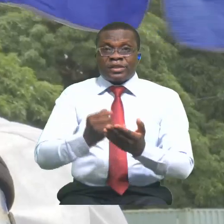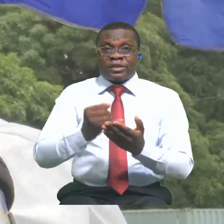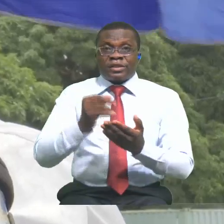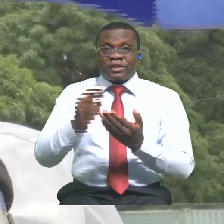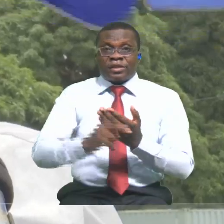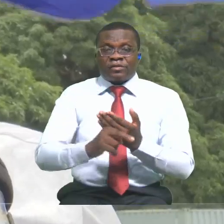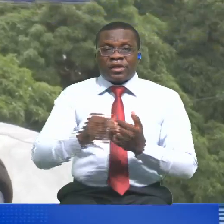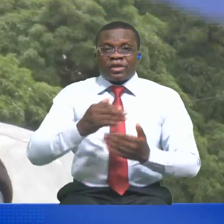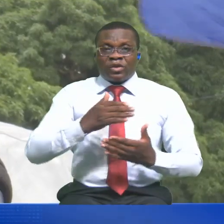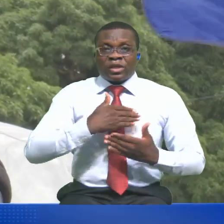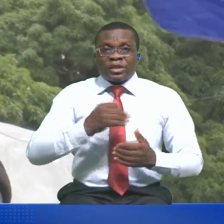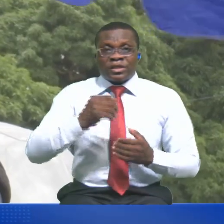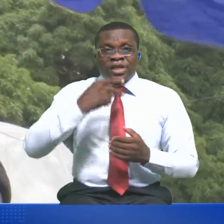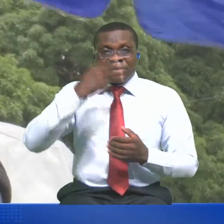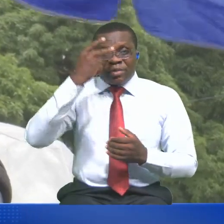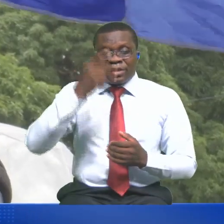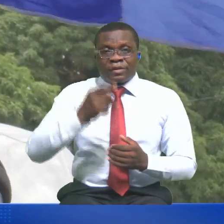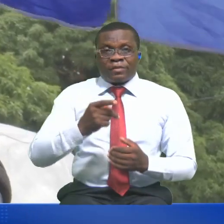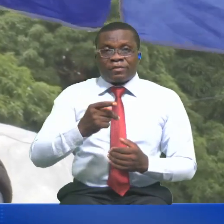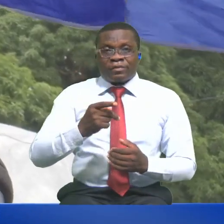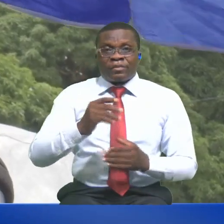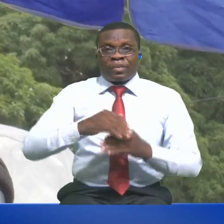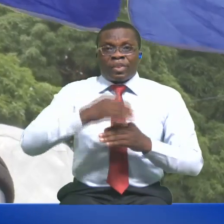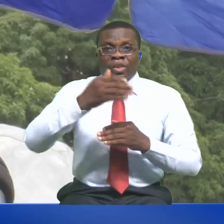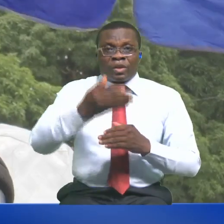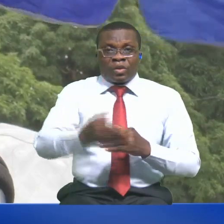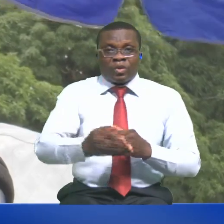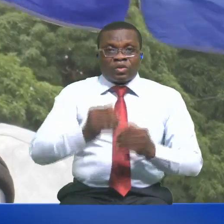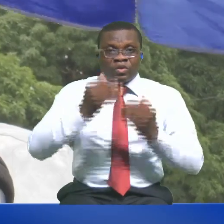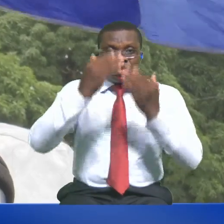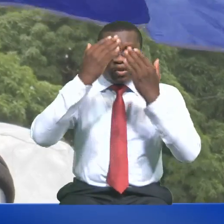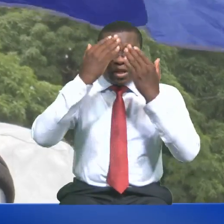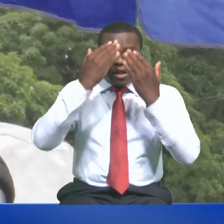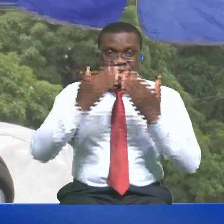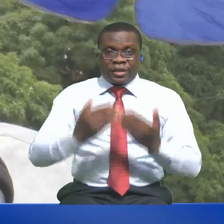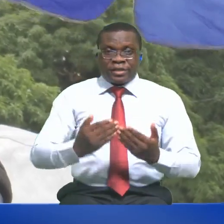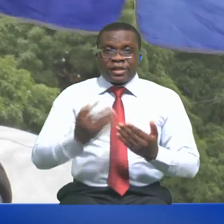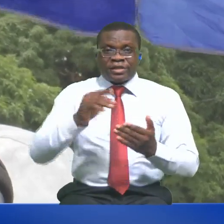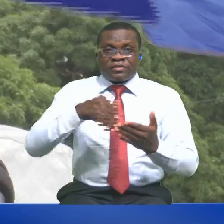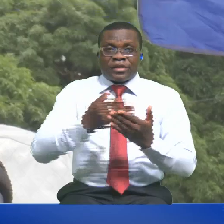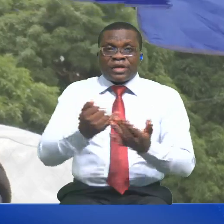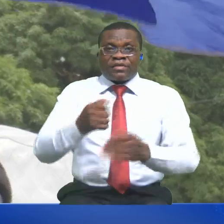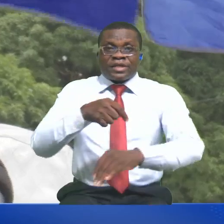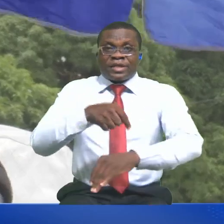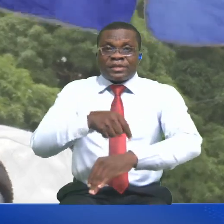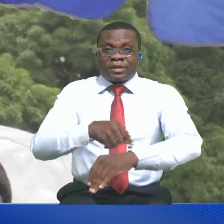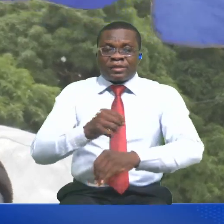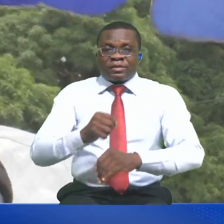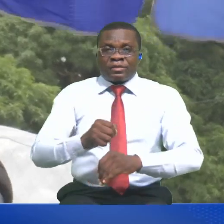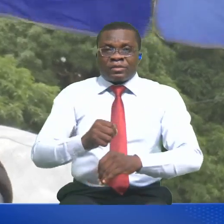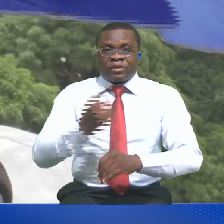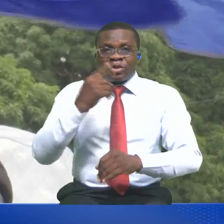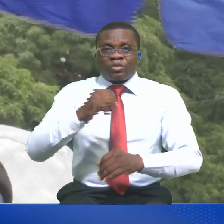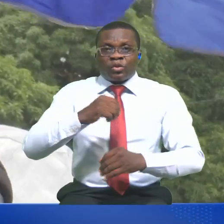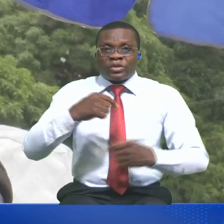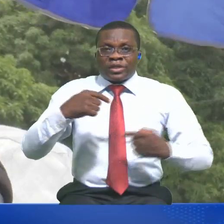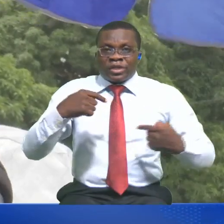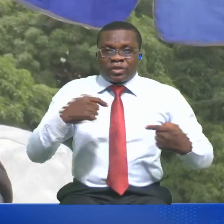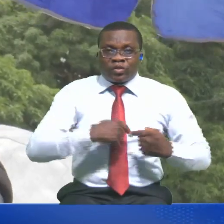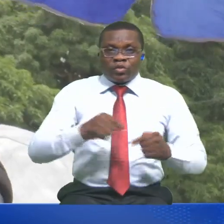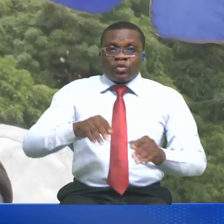Chers parents, au-delà de la tristesse qui vous anime en cet instant pour cette douloureuse